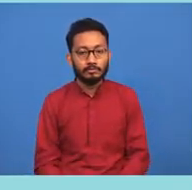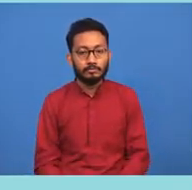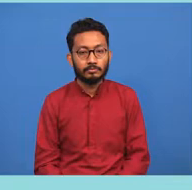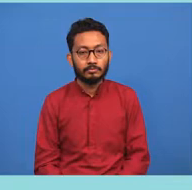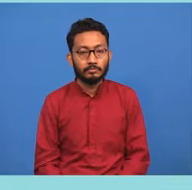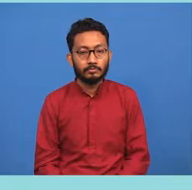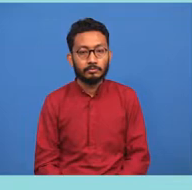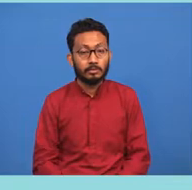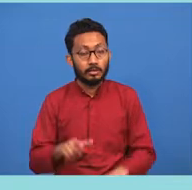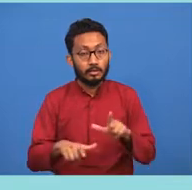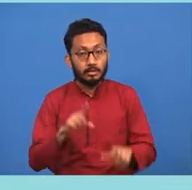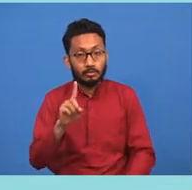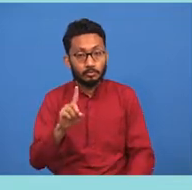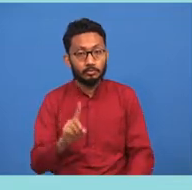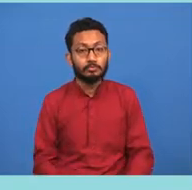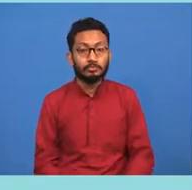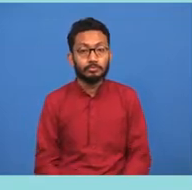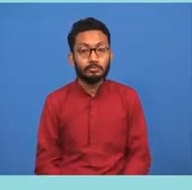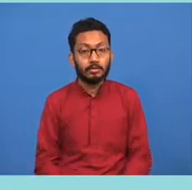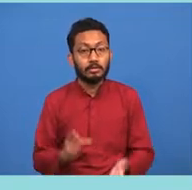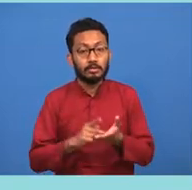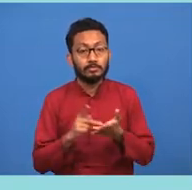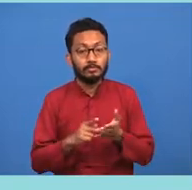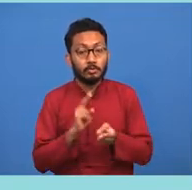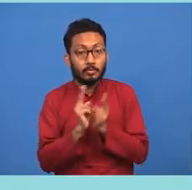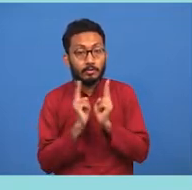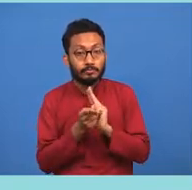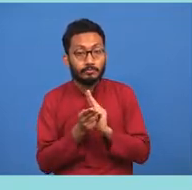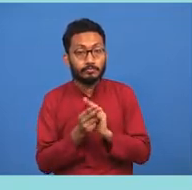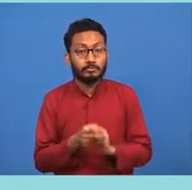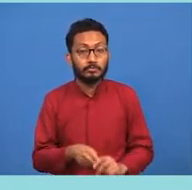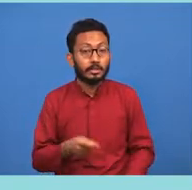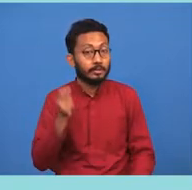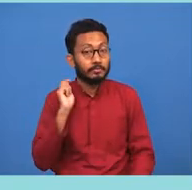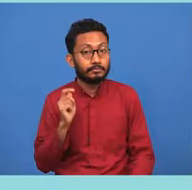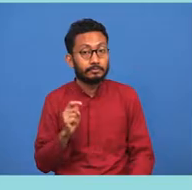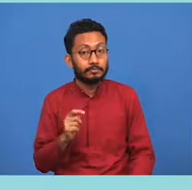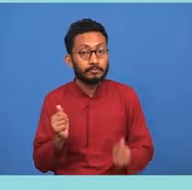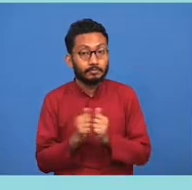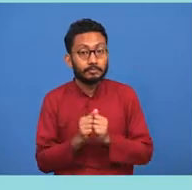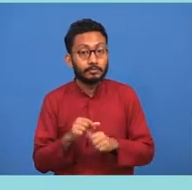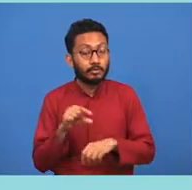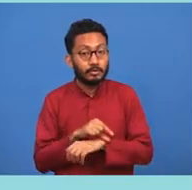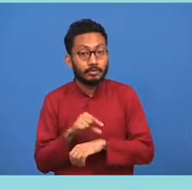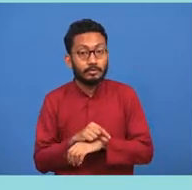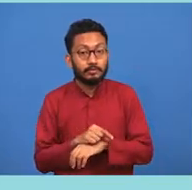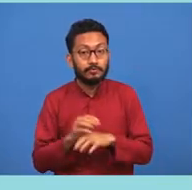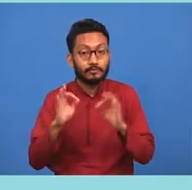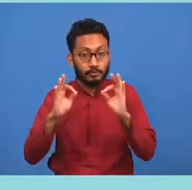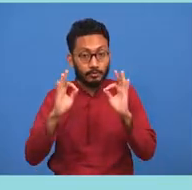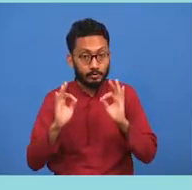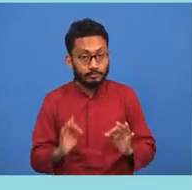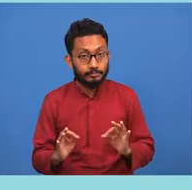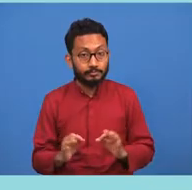Langkah 1, hitung perubahan tenaga dengan menggunakan formula